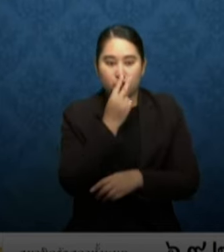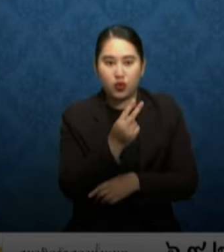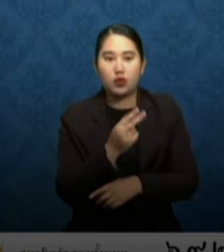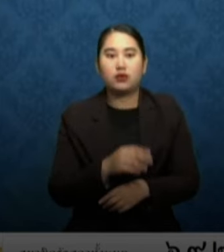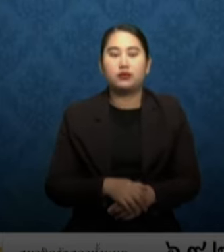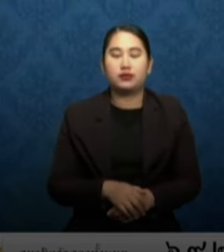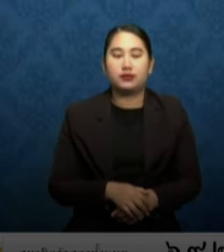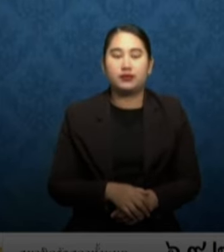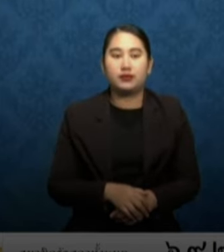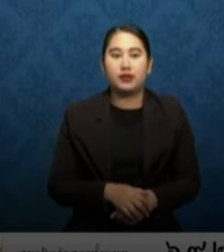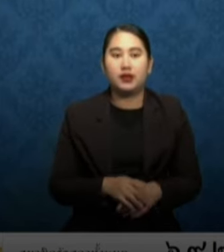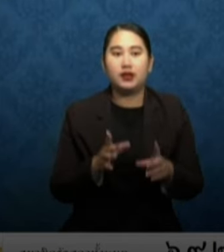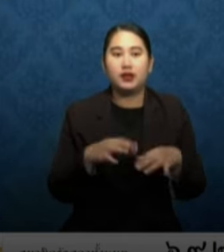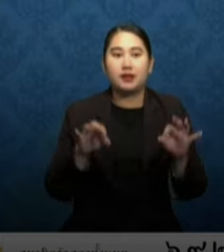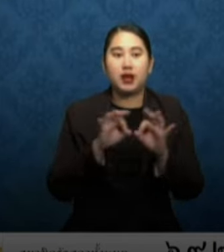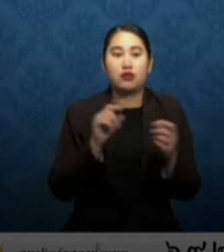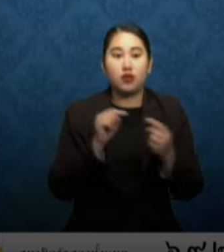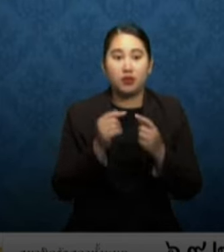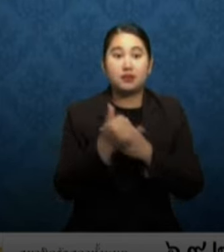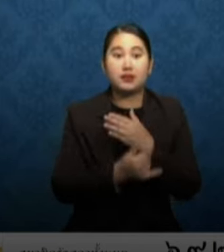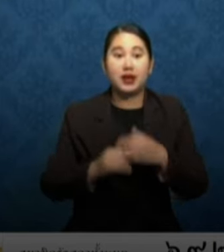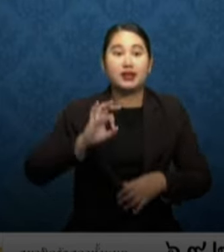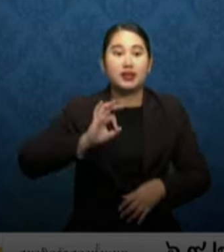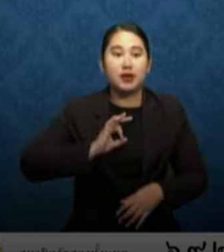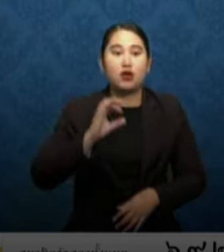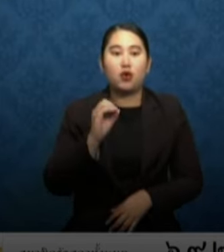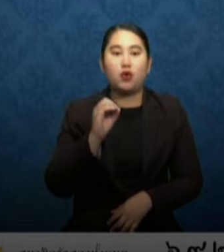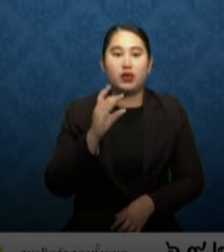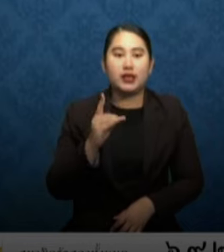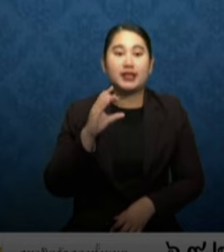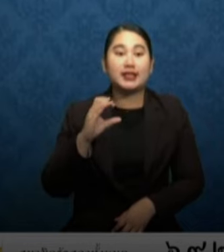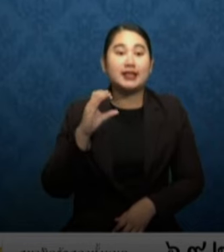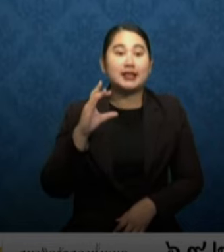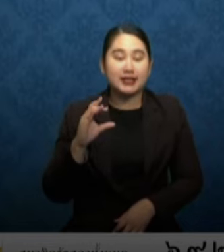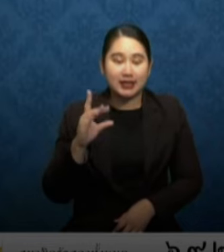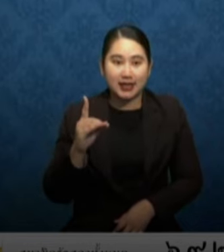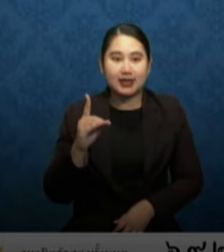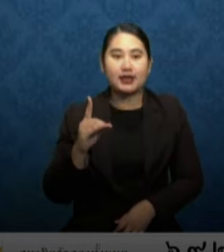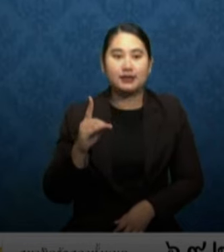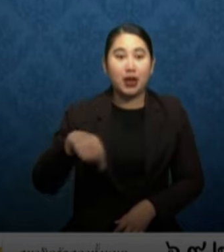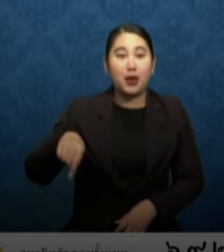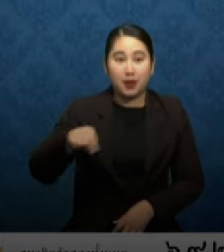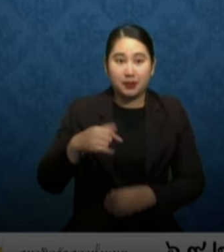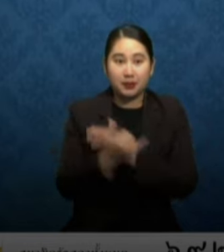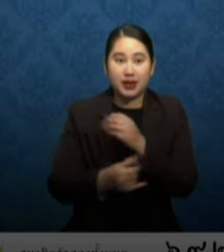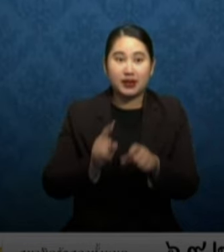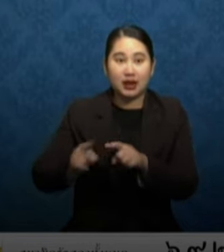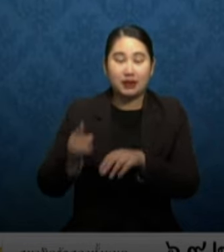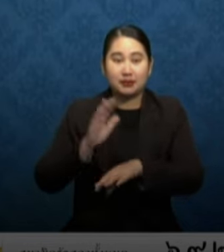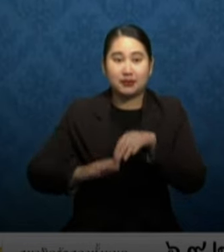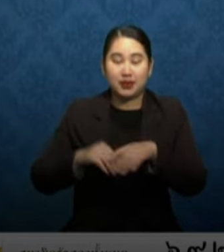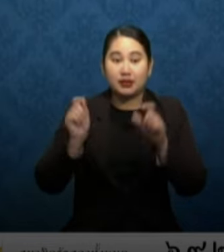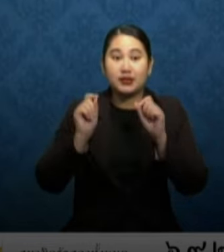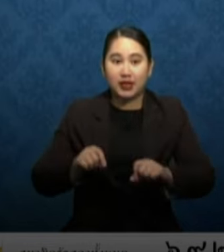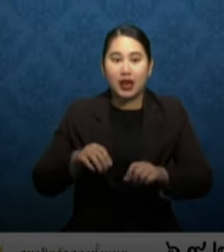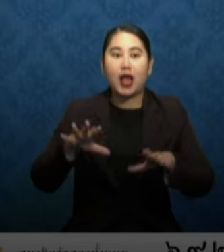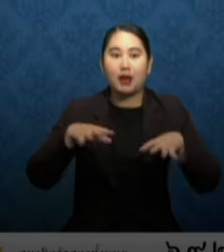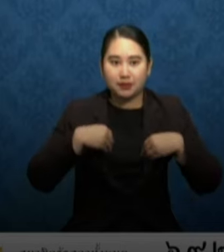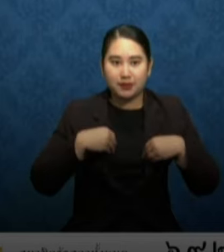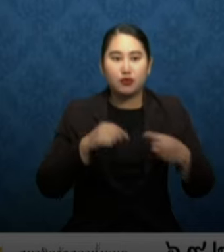สำคัญโดยเฉพาะอย่างยิ่งประเทศที่เป็นสมาชิกoecdครับเกือบทุกประเทศเลงนามรับรองอนุสัญญา